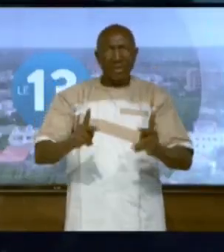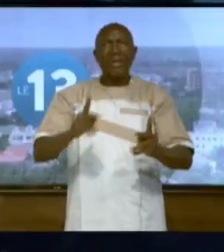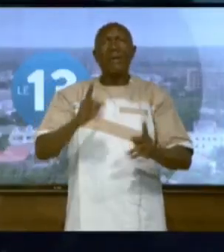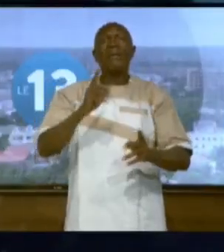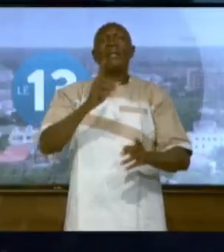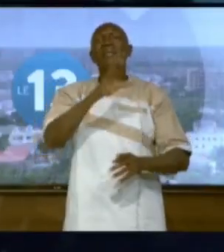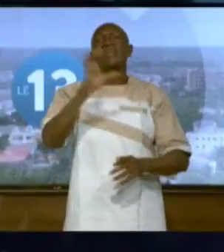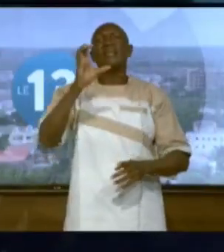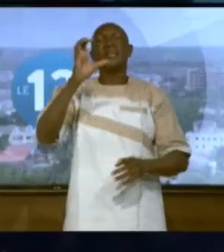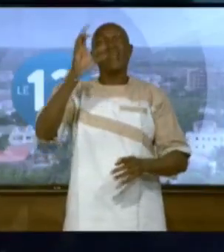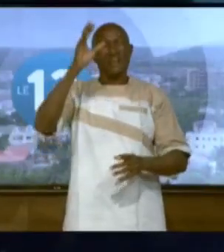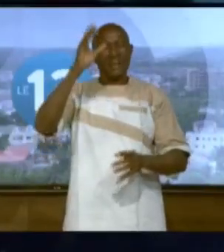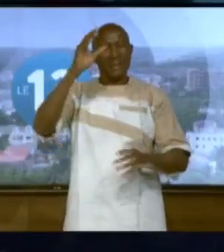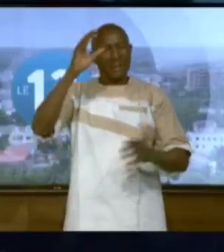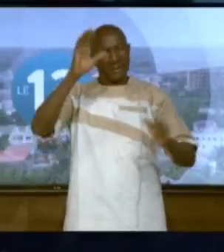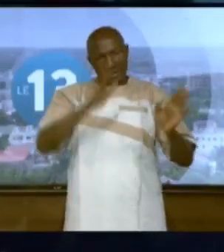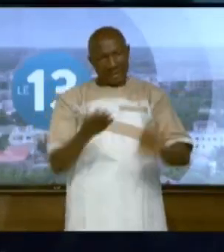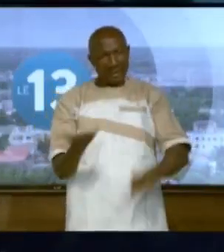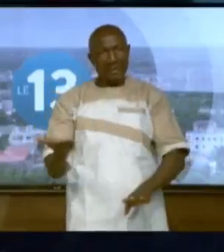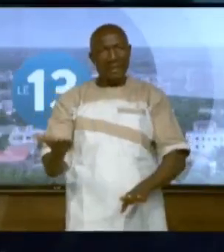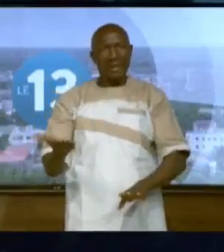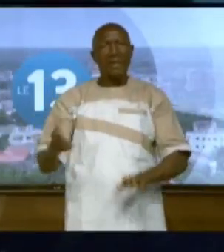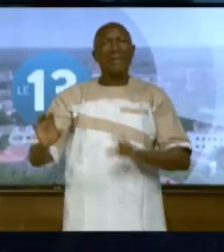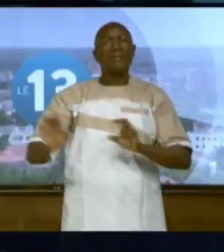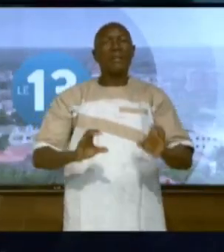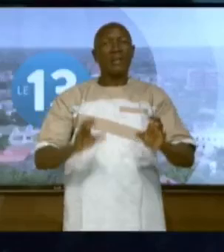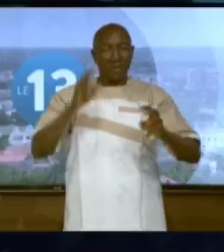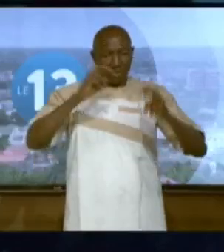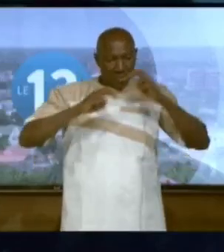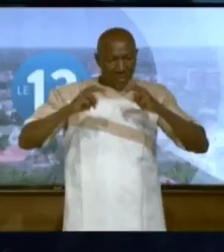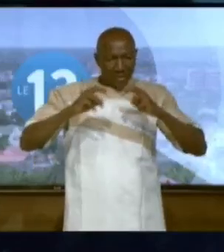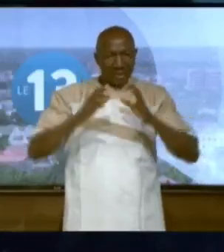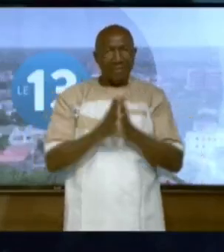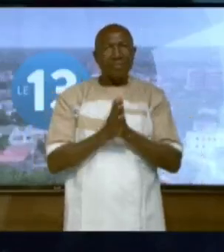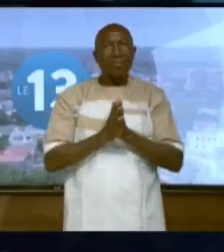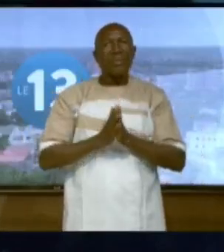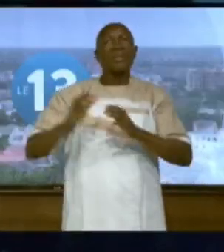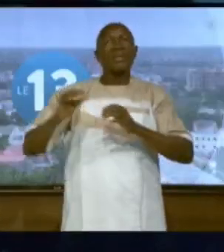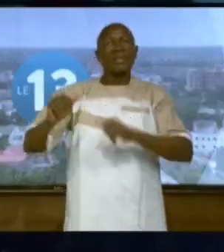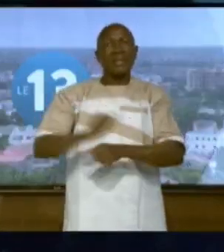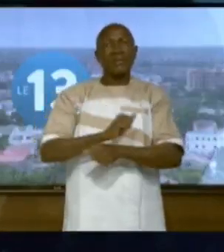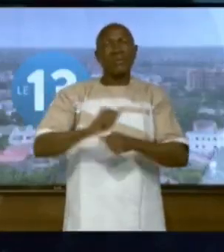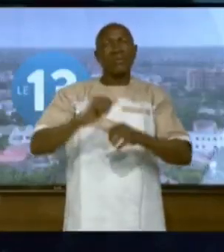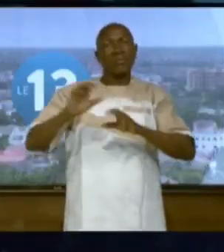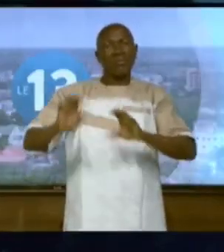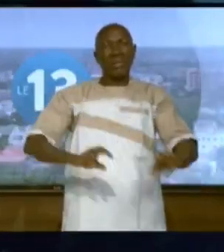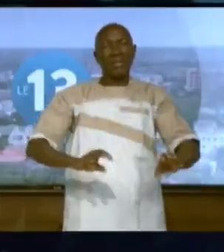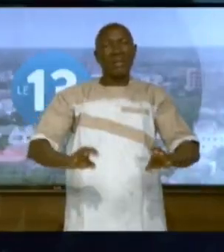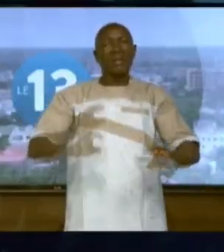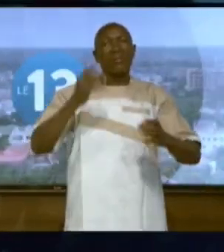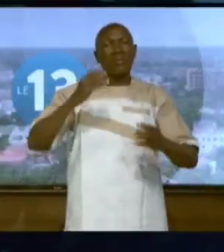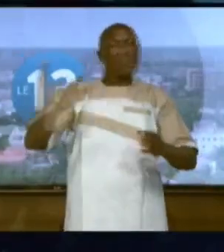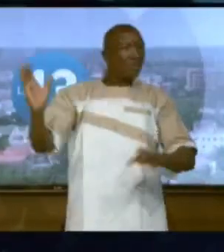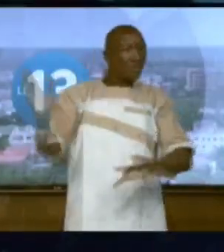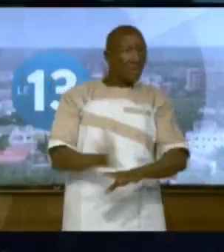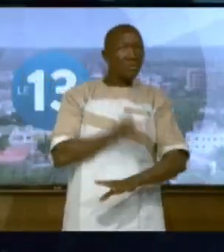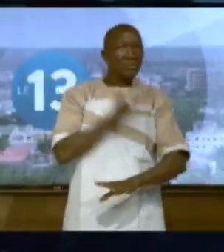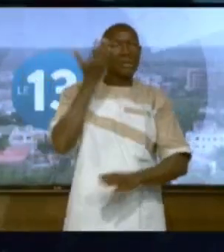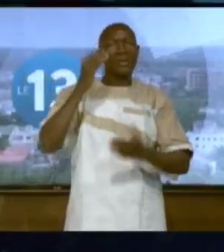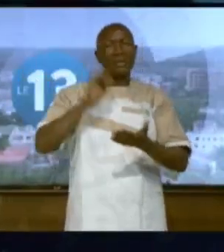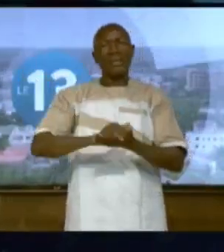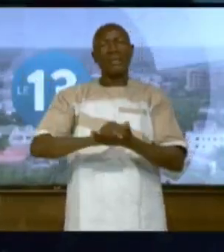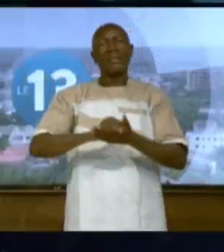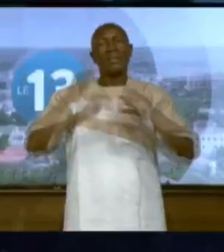agir pour ses journalistes de faire le constat des actions menées en cours pour endiguer cette maladie rasman